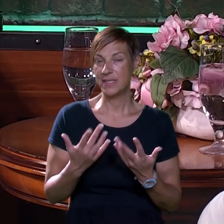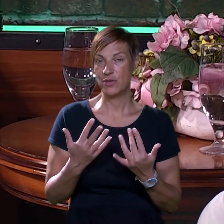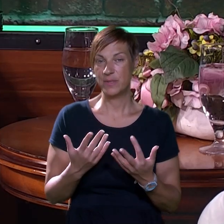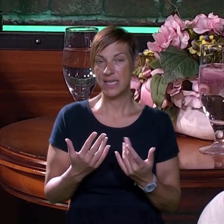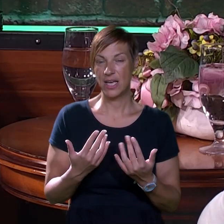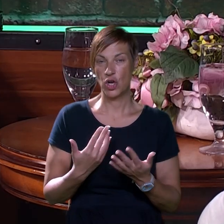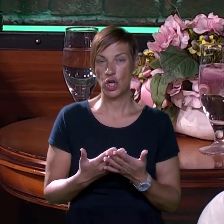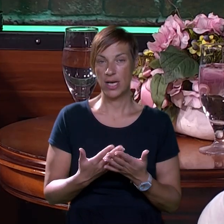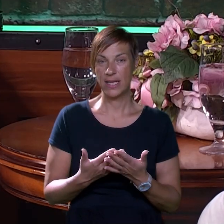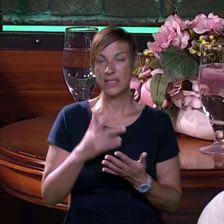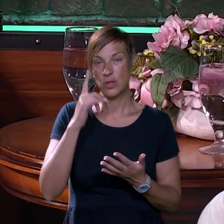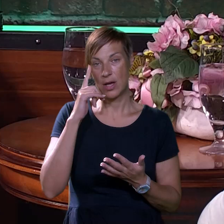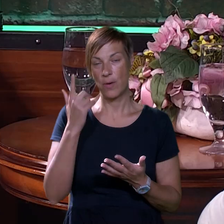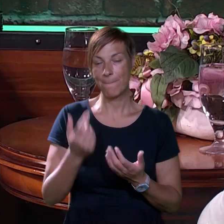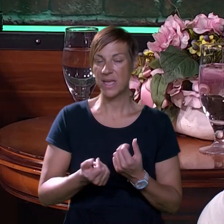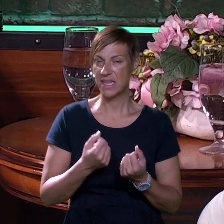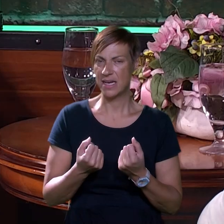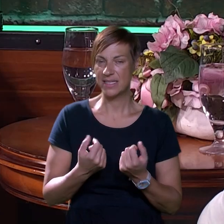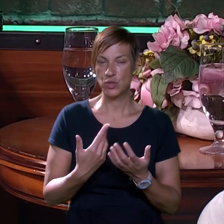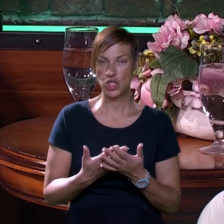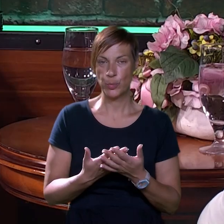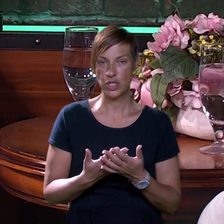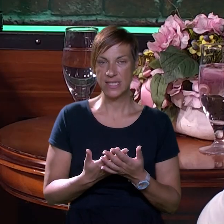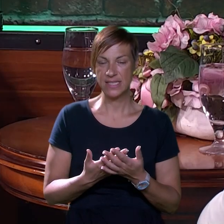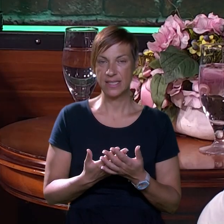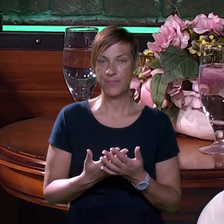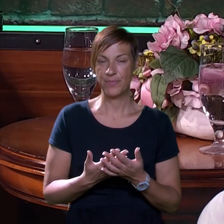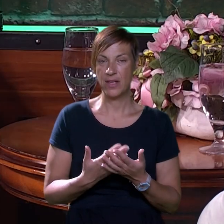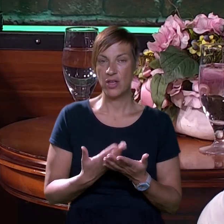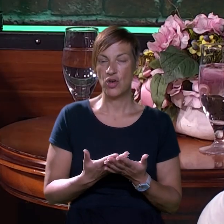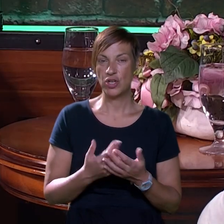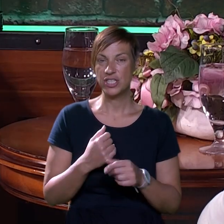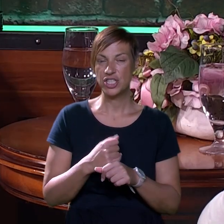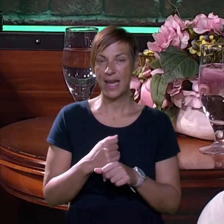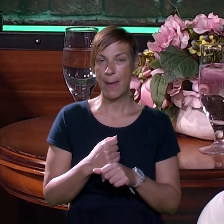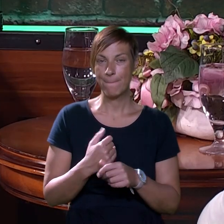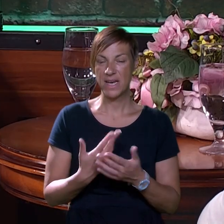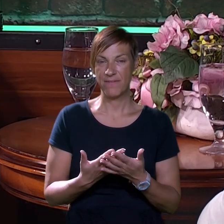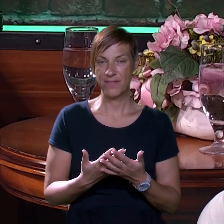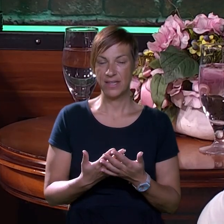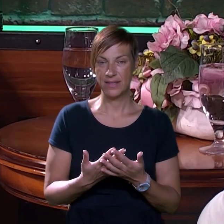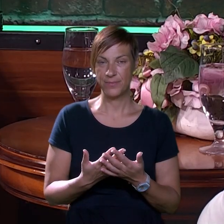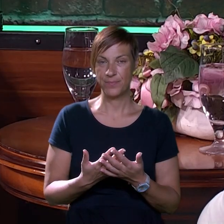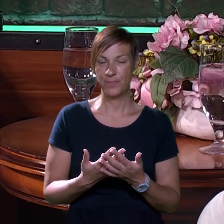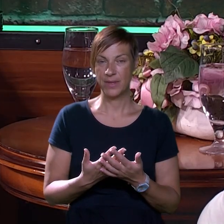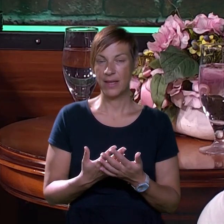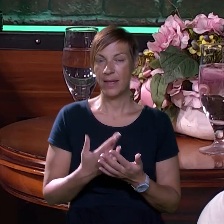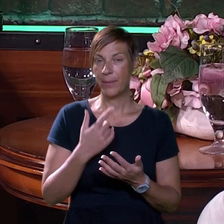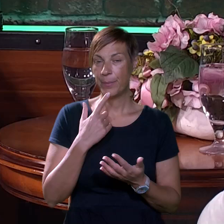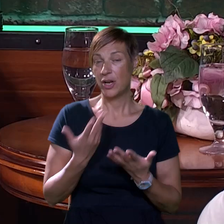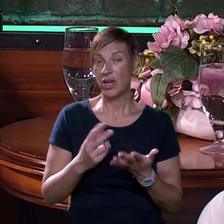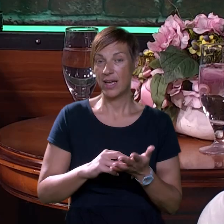obzira kolike su njegove mentalne sposobnosti. Oni će vam napraviti, ja